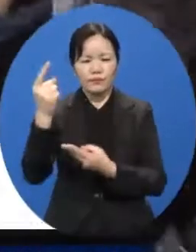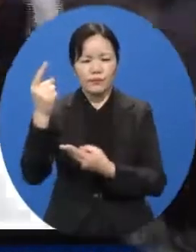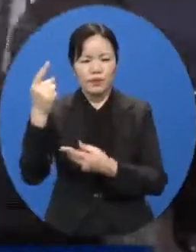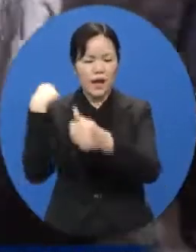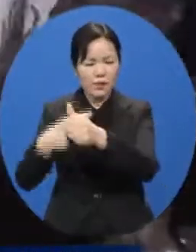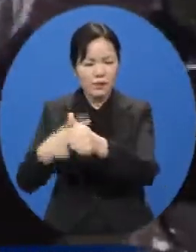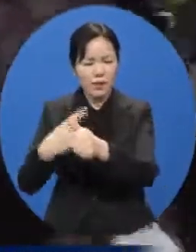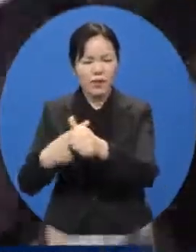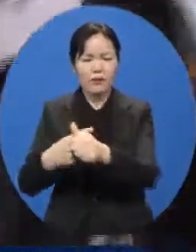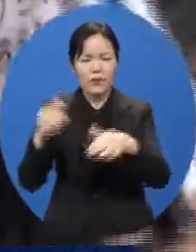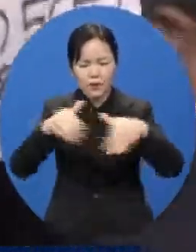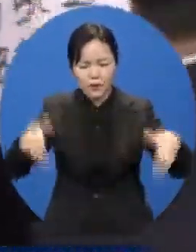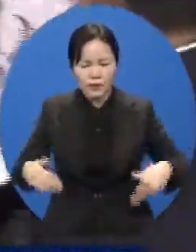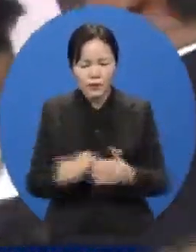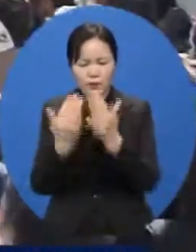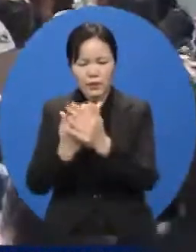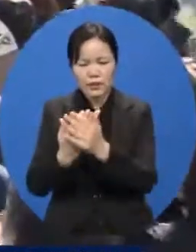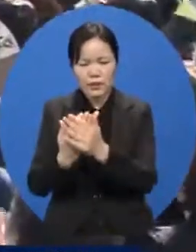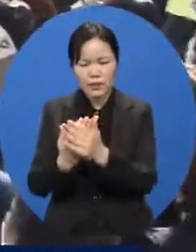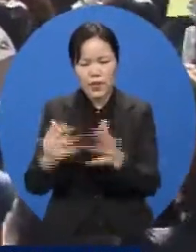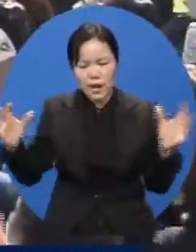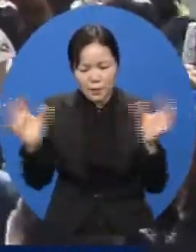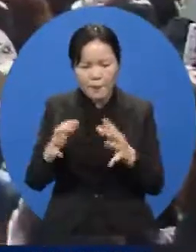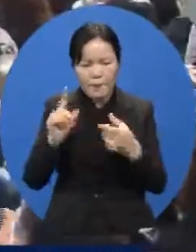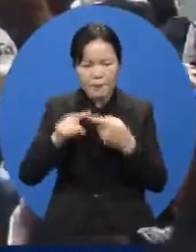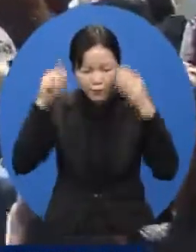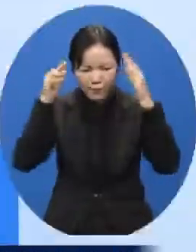비유하며 중도 진보 지지층 결집에도 주력했습니다.